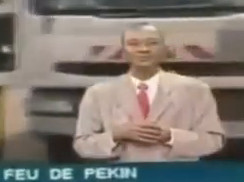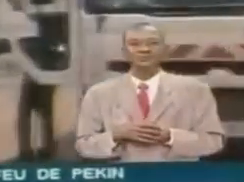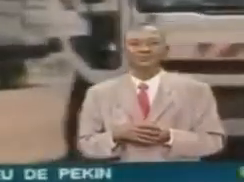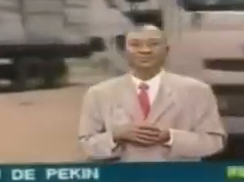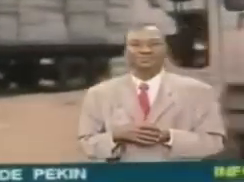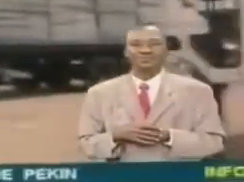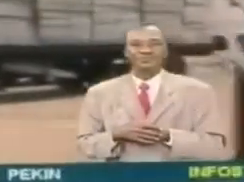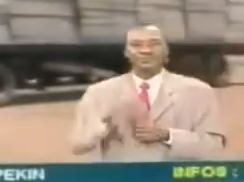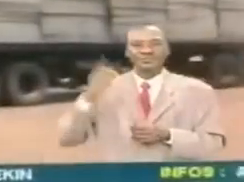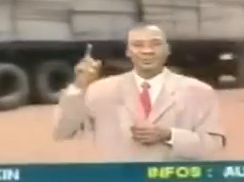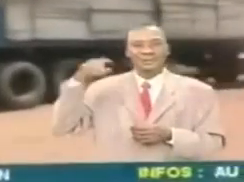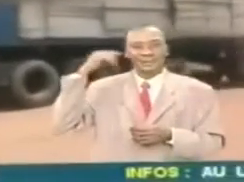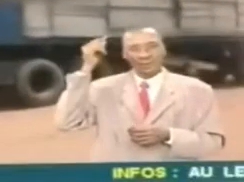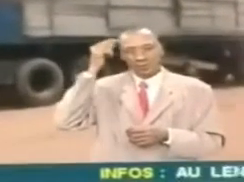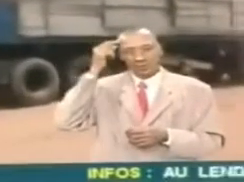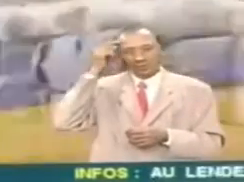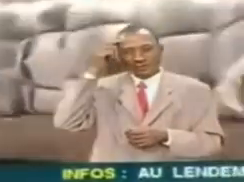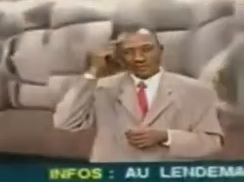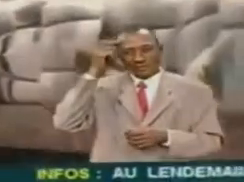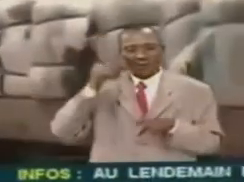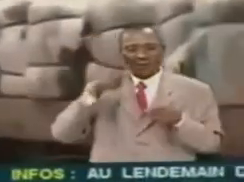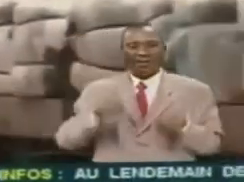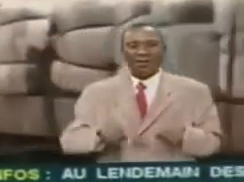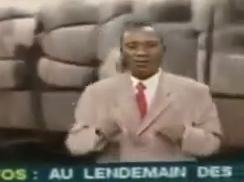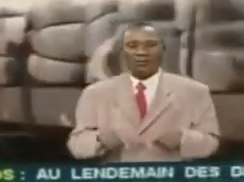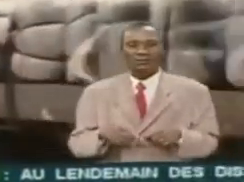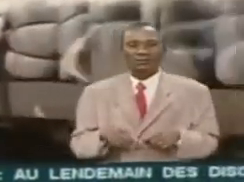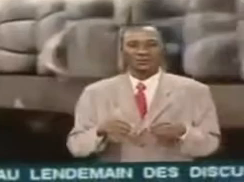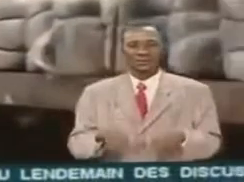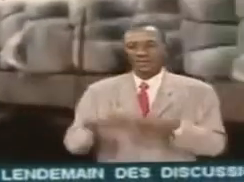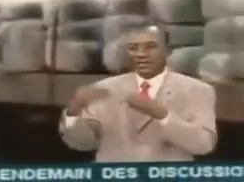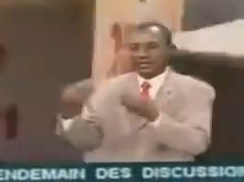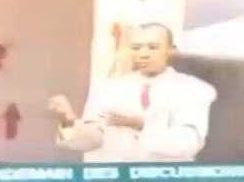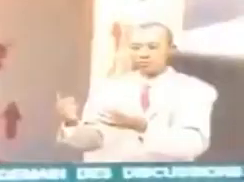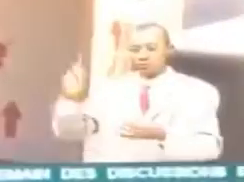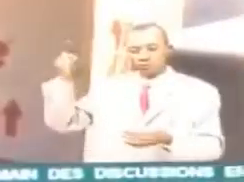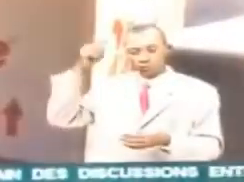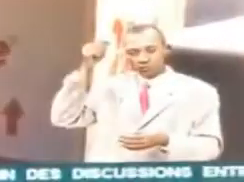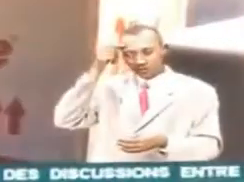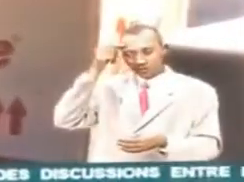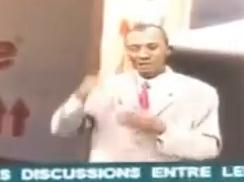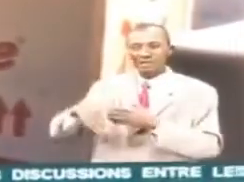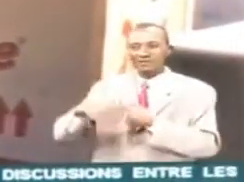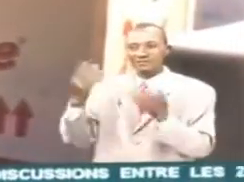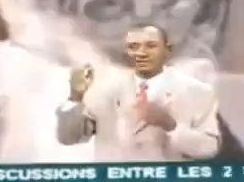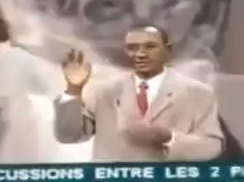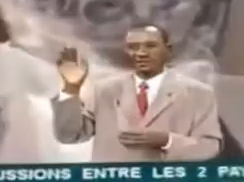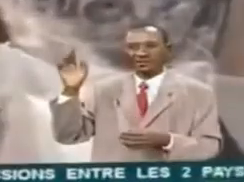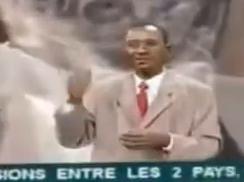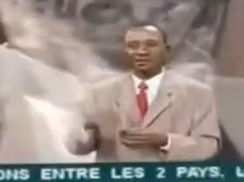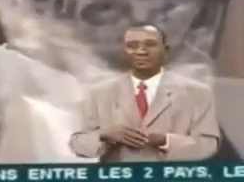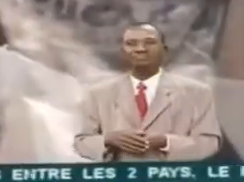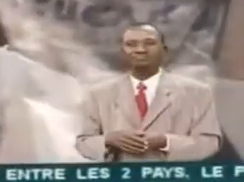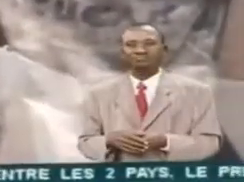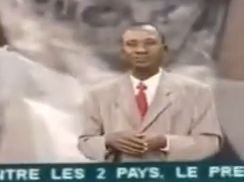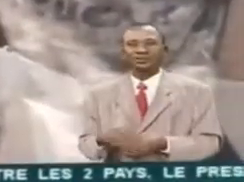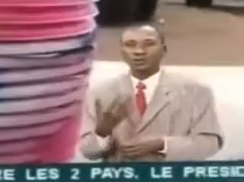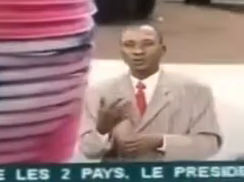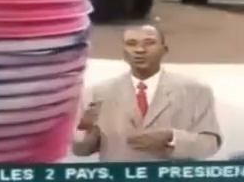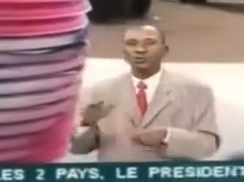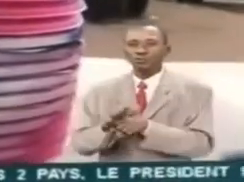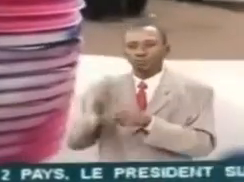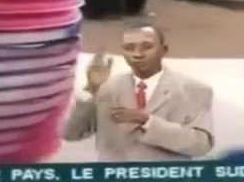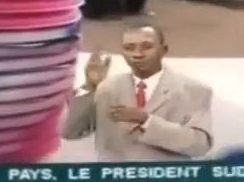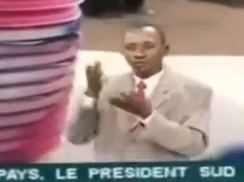gouvernement central a remis aujourd'hui aux autorités provinciales de Kinshasa son assistance humanitaire destinée aux sinistrés de la dernière pluie diluvienne dans la